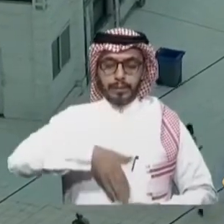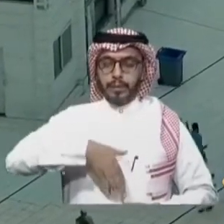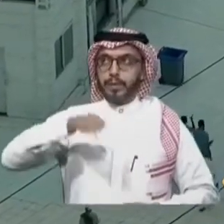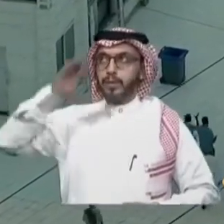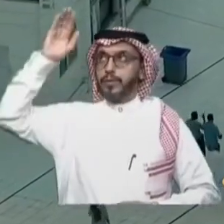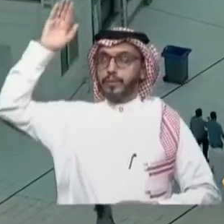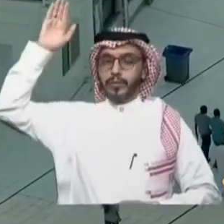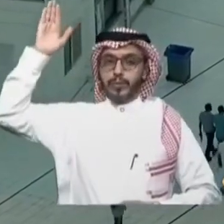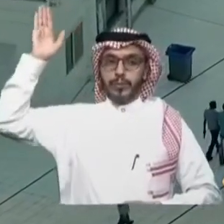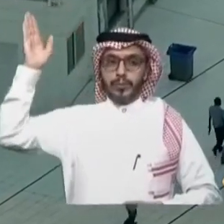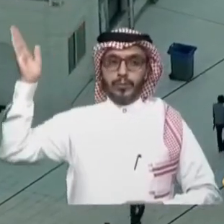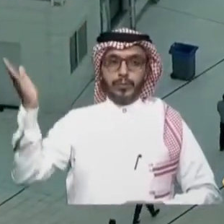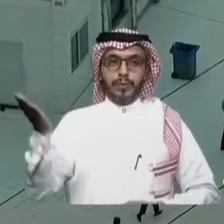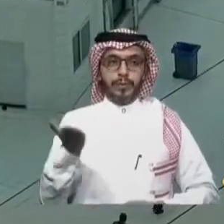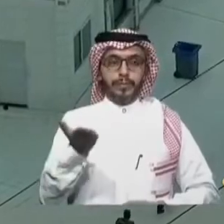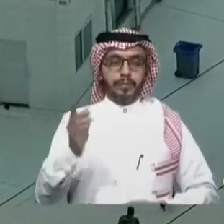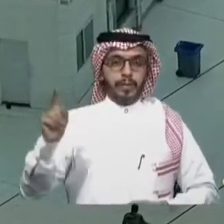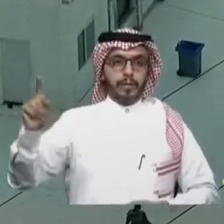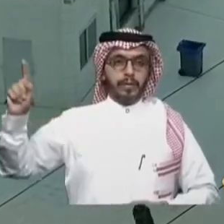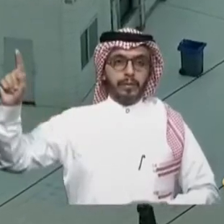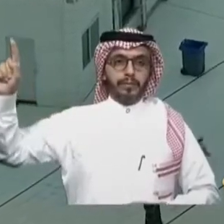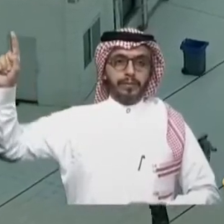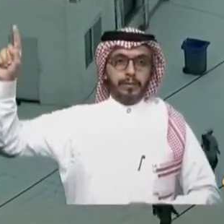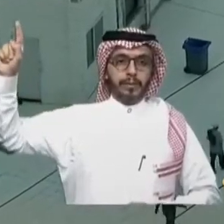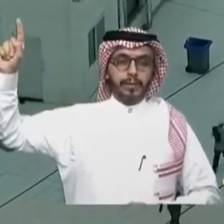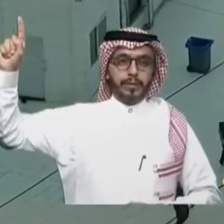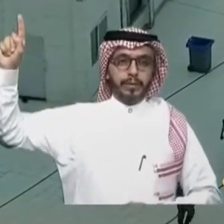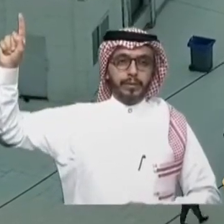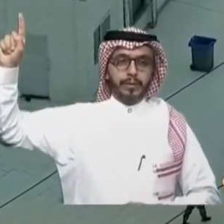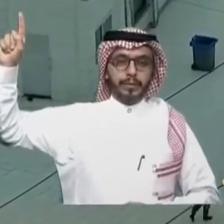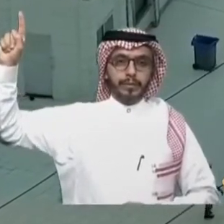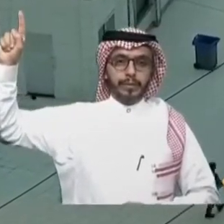محمدا رسول الله،